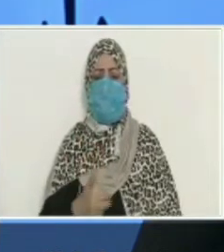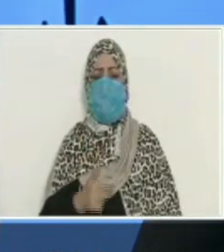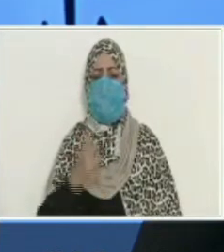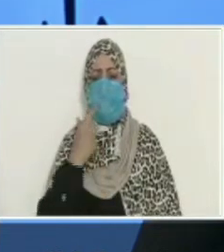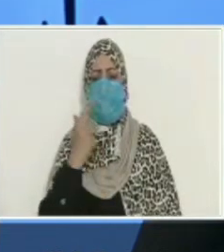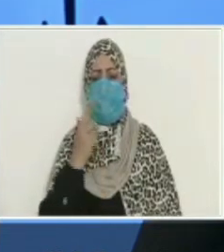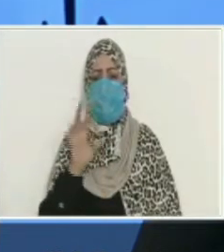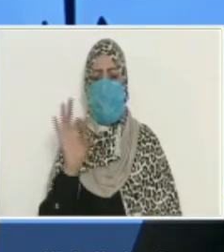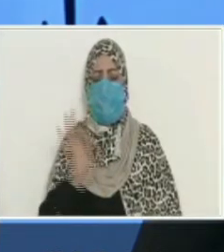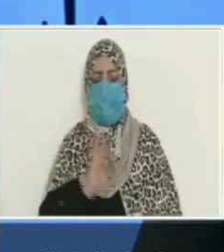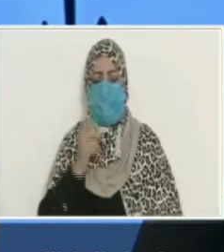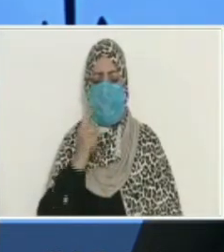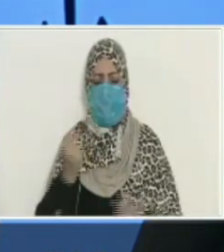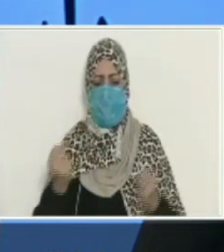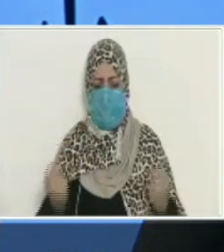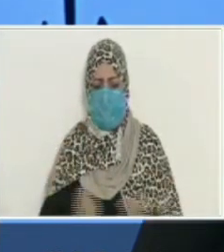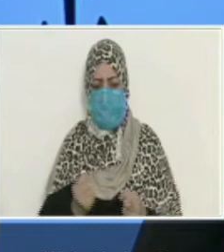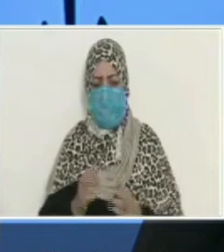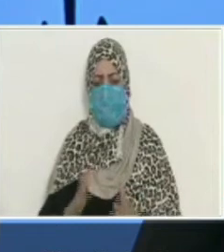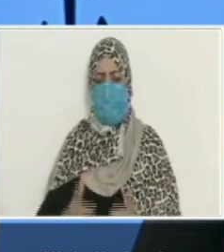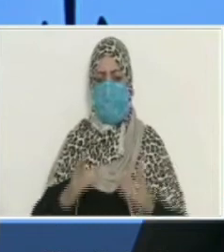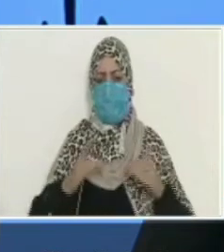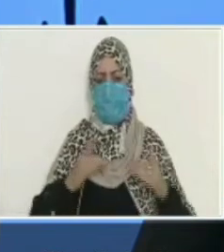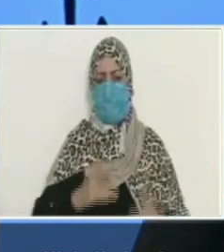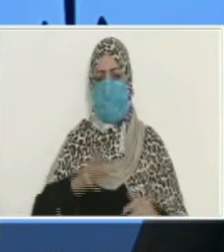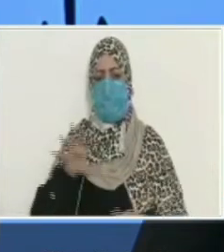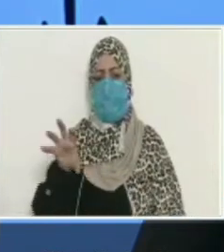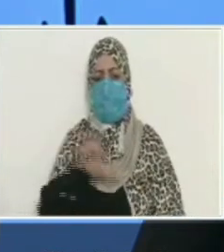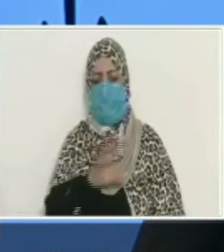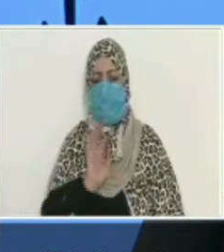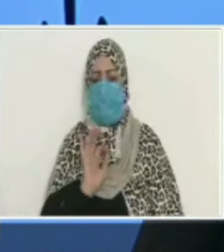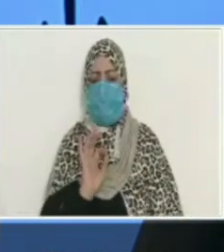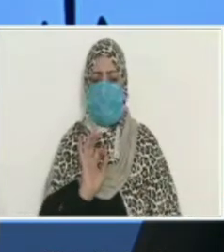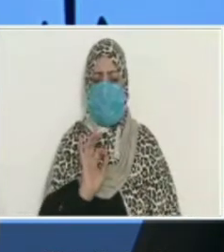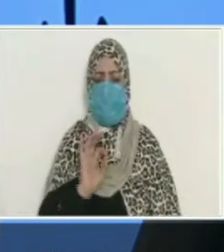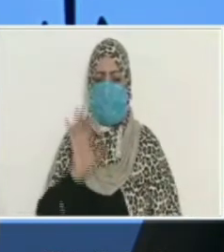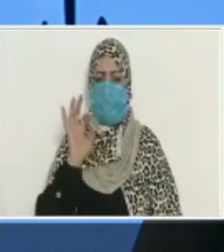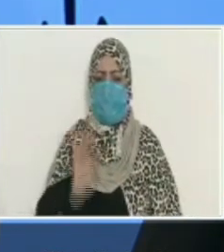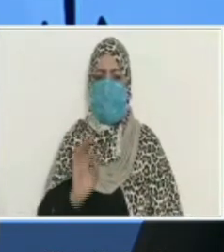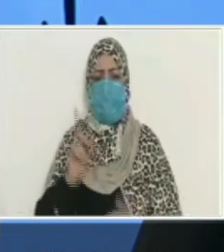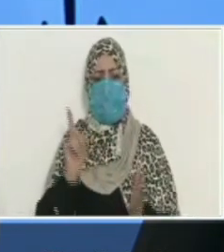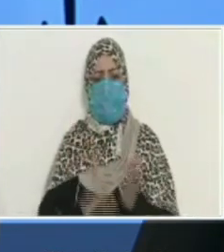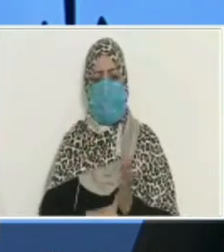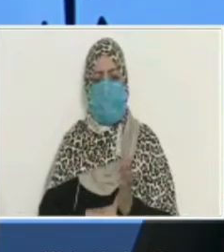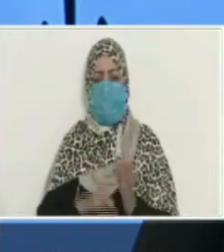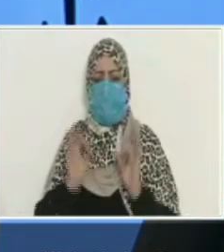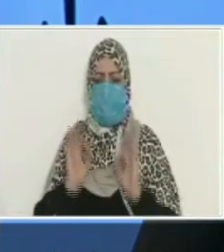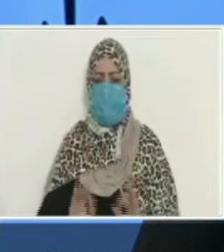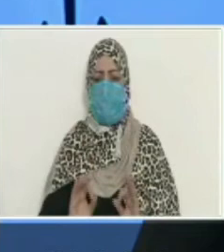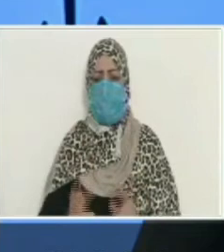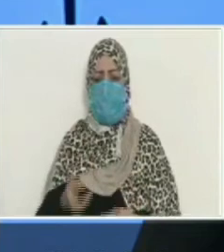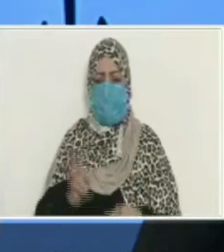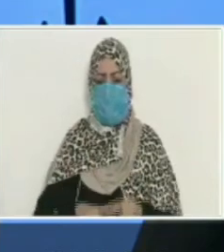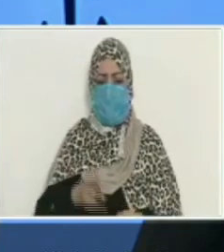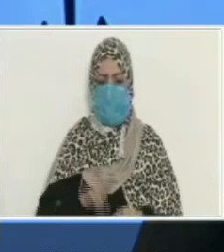كلف بأن نعيد كل عبادته كل ما تبين له رأي وتغير اجتهاده يعيد العبادة في